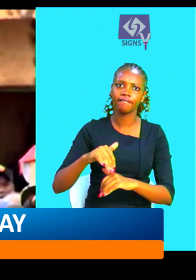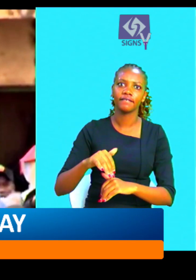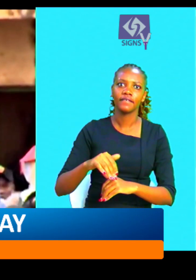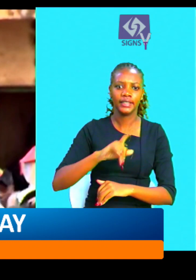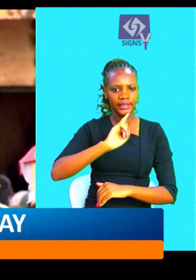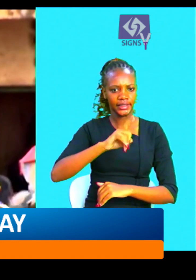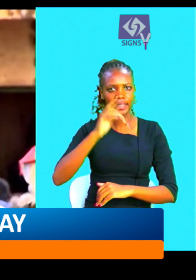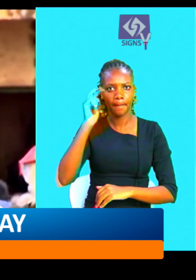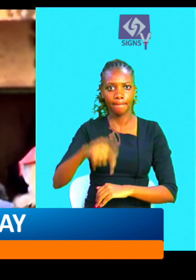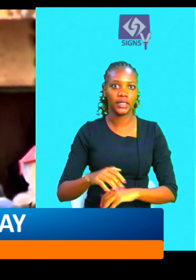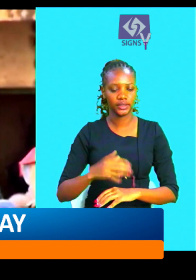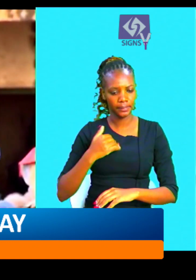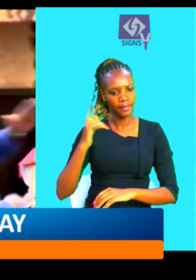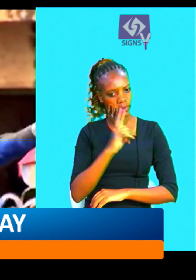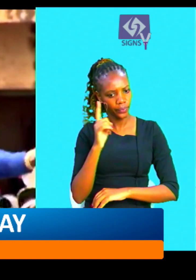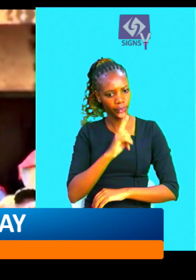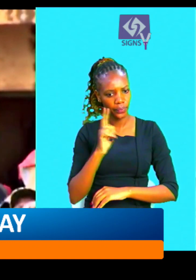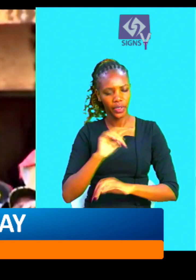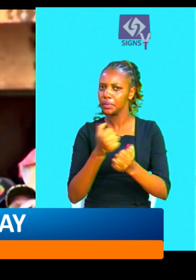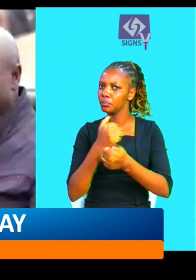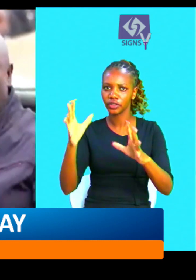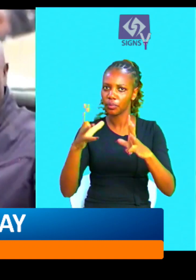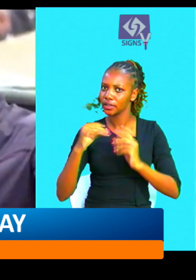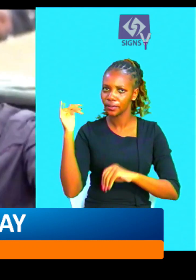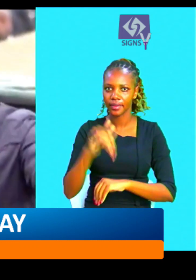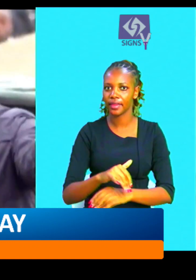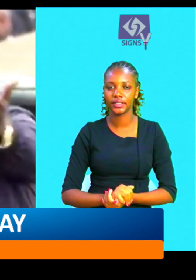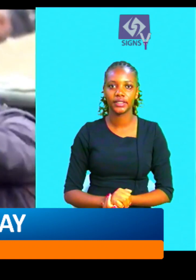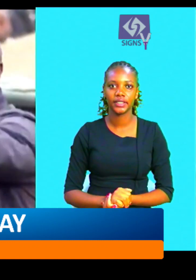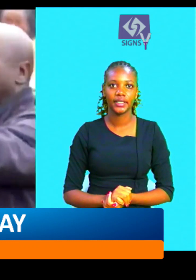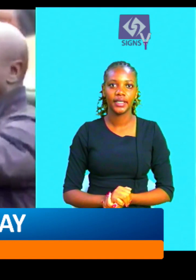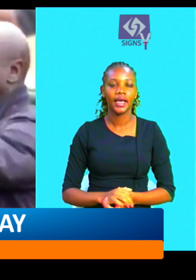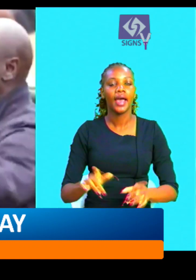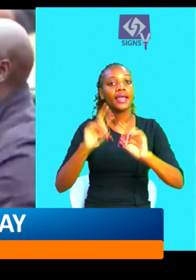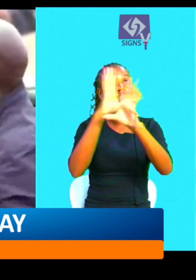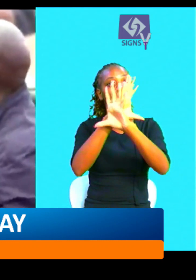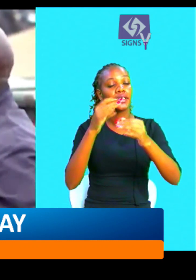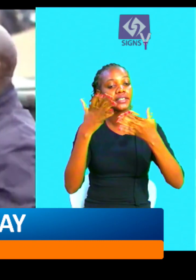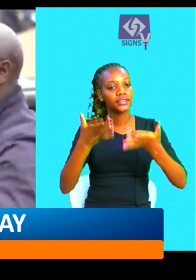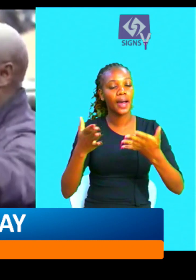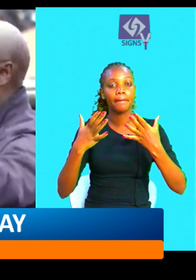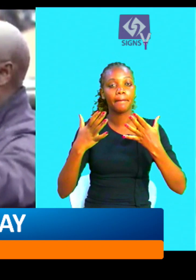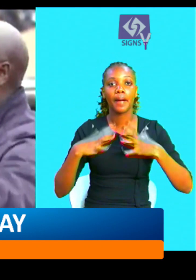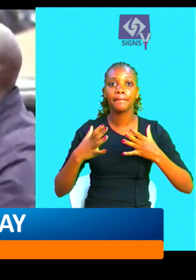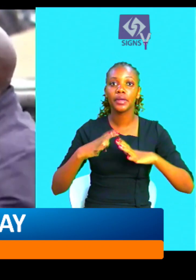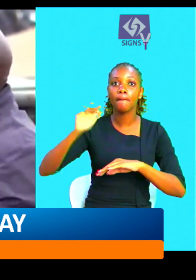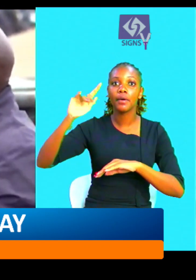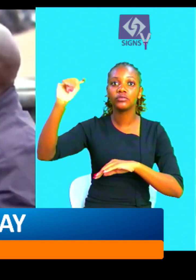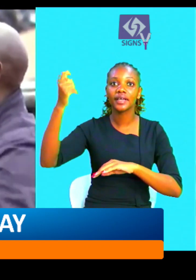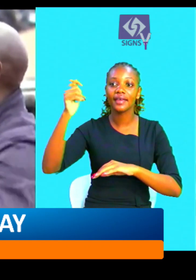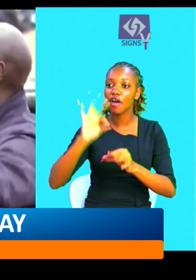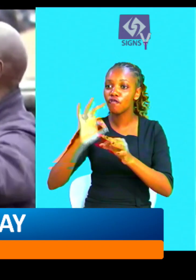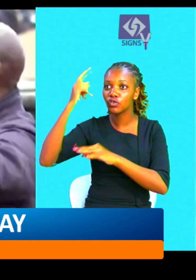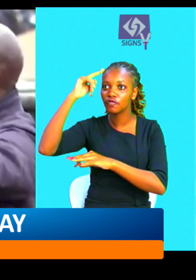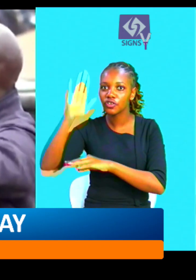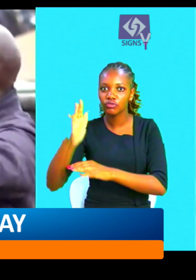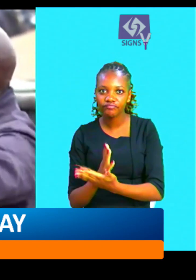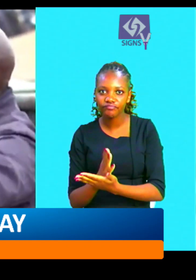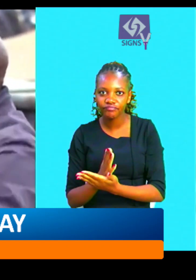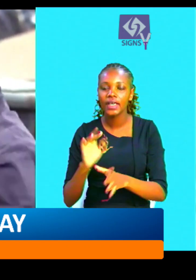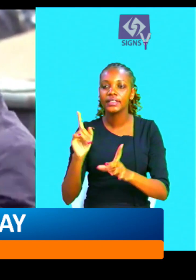sasa nimewaambia hakuna tena maandamano itafanyika Kenya ati ya kuharibu maisha na kuharibu mali na kuharibu